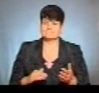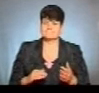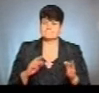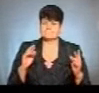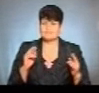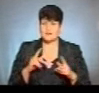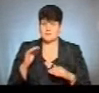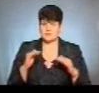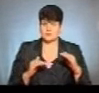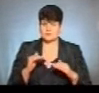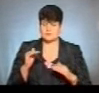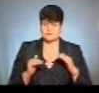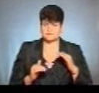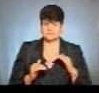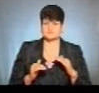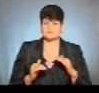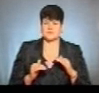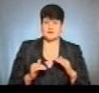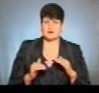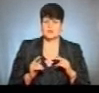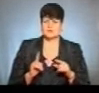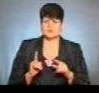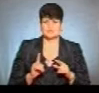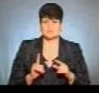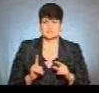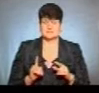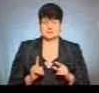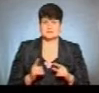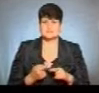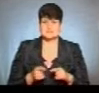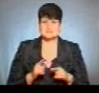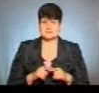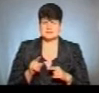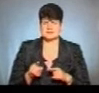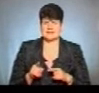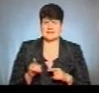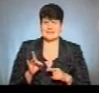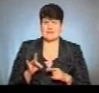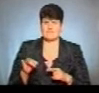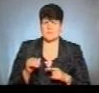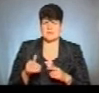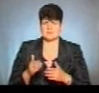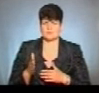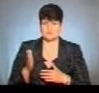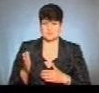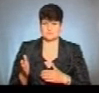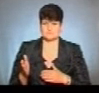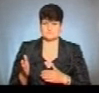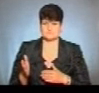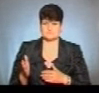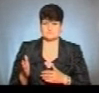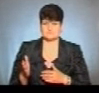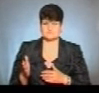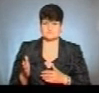диспропорція за статевою ознакою, що не дуже притаманно для європейського політикуму, скажімо так, а